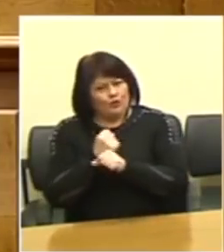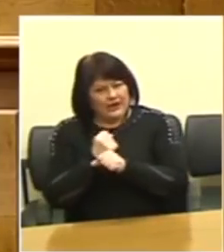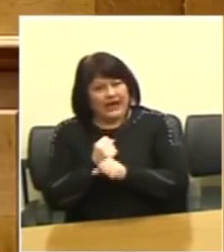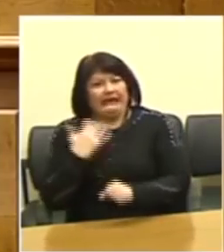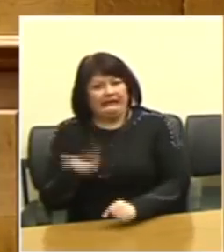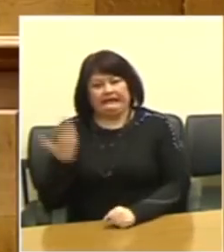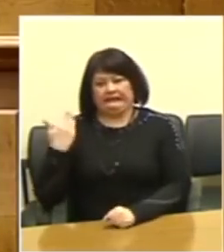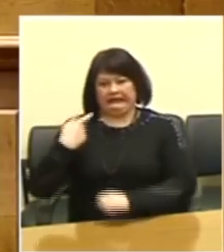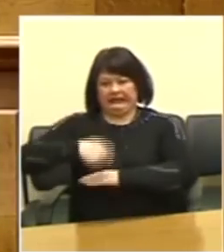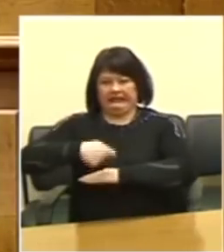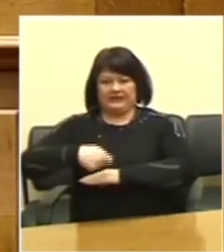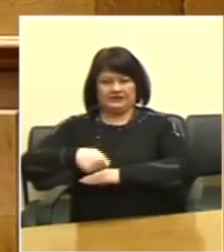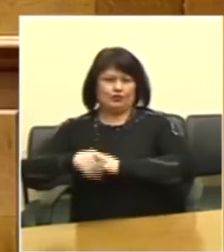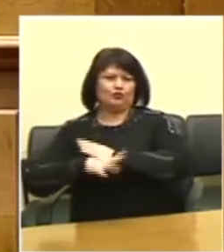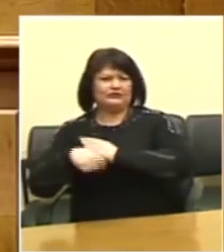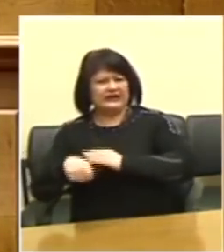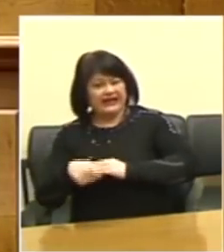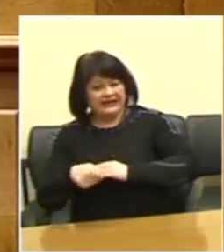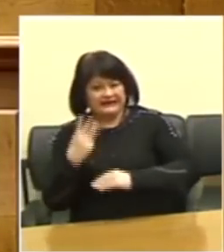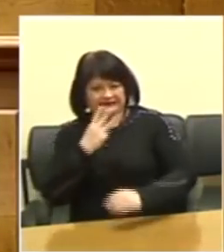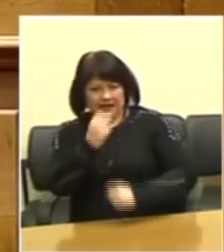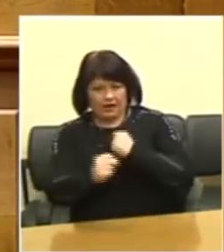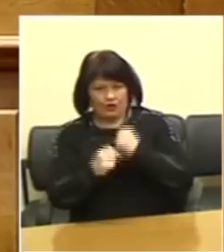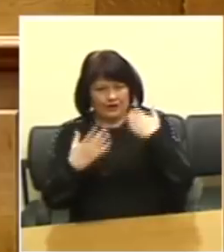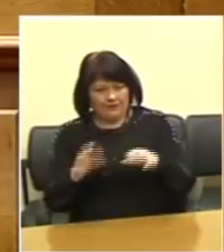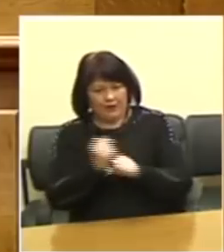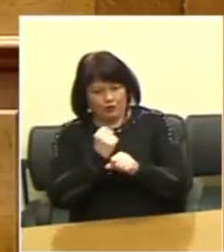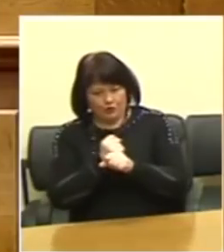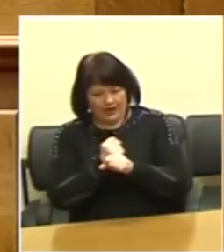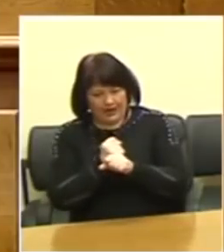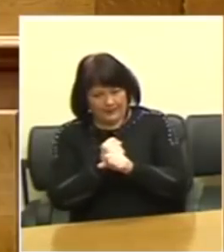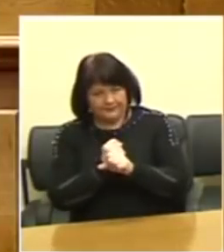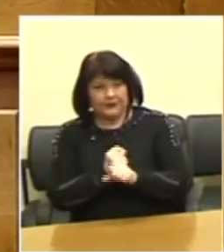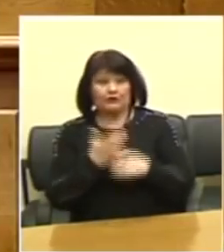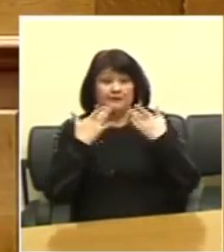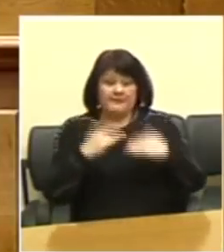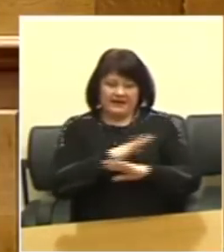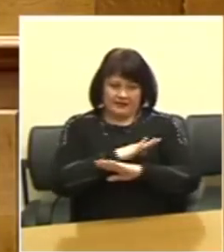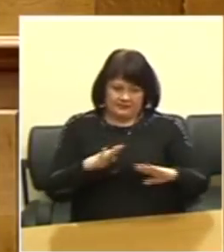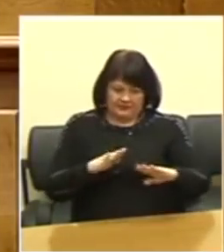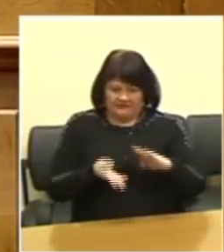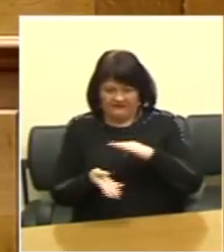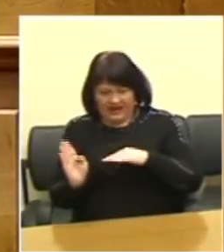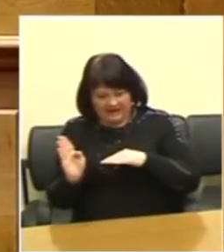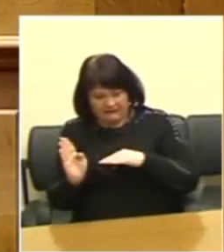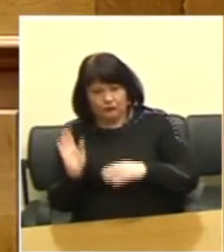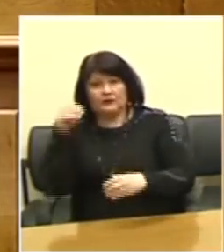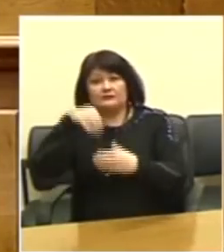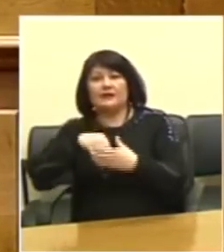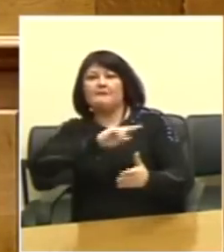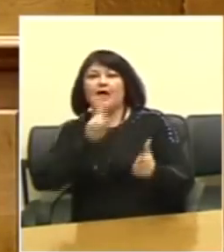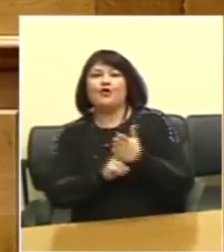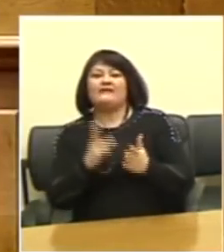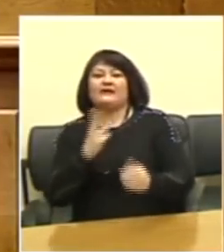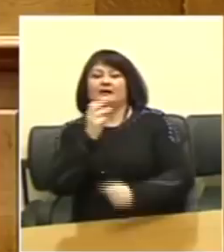διατελέσαντες δικαστικούς λειτουργούς επί τριετία μετά την αποχώρησή τους να συμμετέχουν σε κυβέρνηση ή